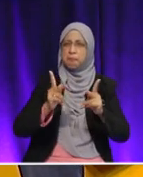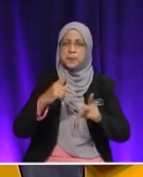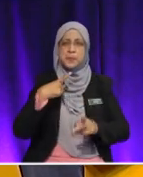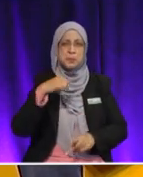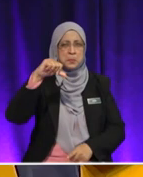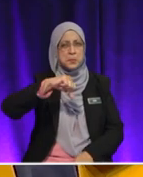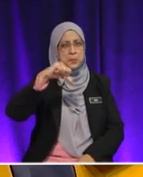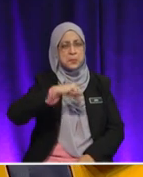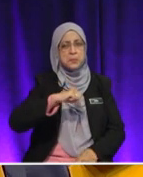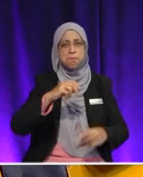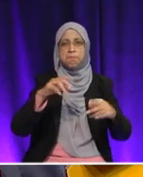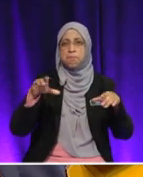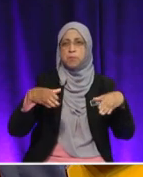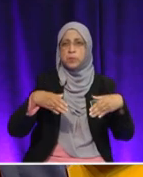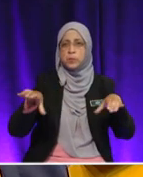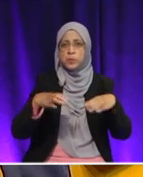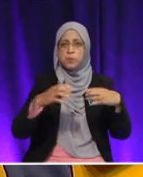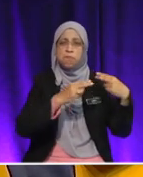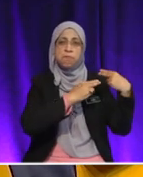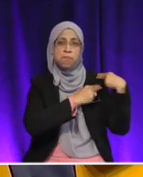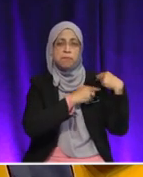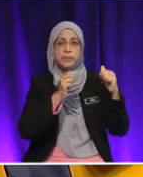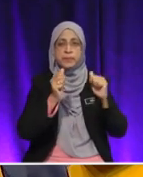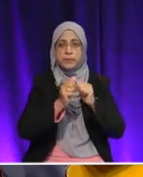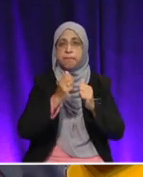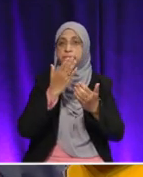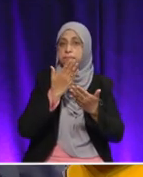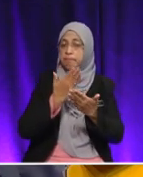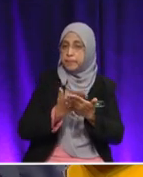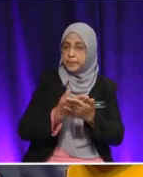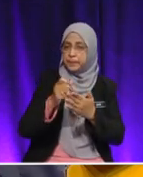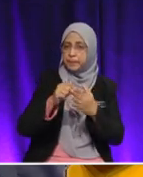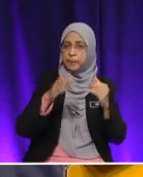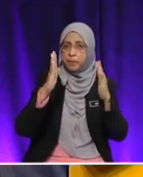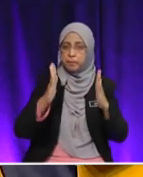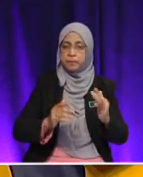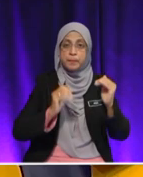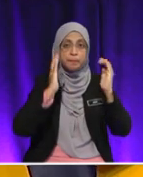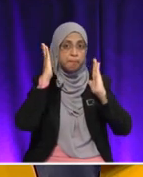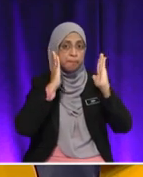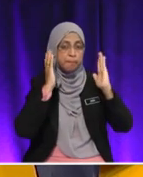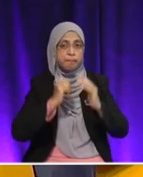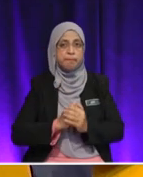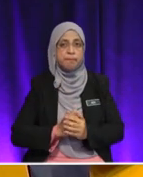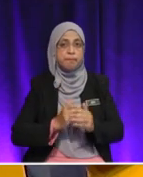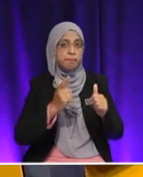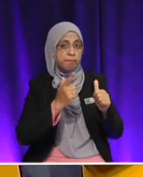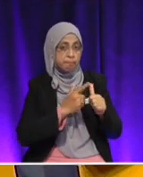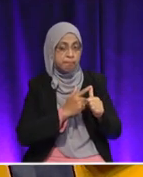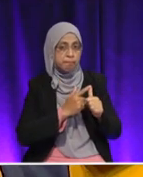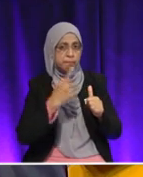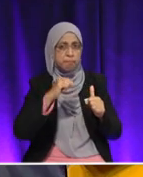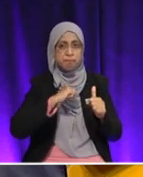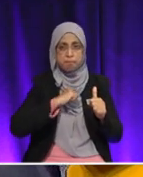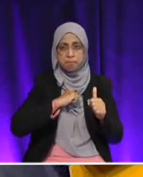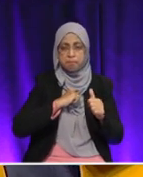melaksanakan hak dan tanggung jawab kita sebagai warga negara yang pertama Mari kita lihat untuk diri kita